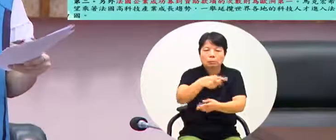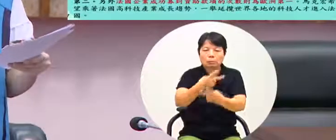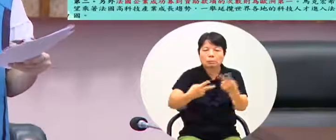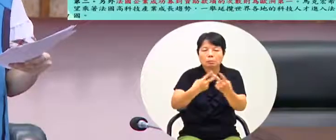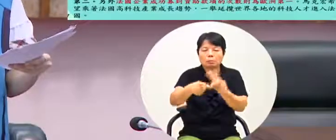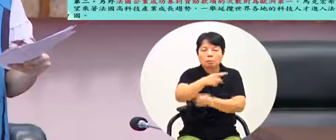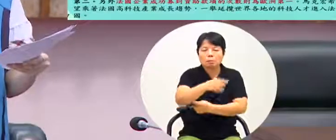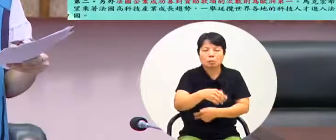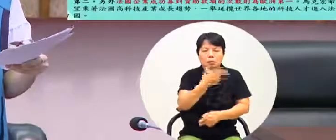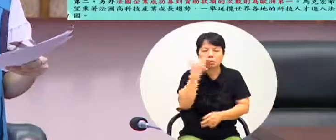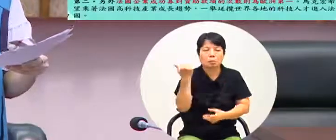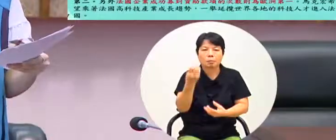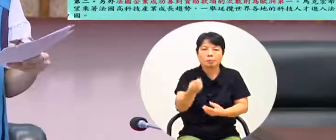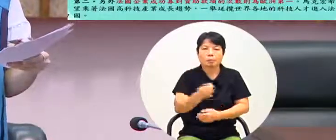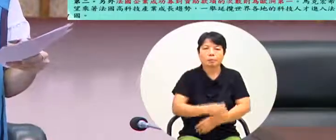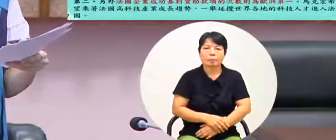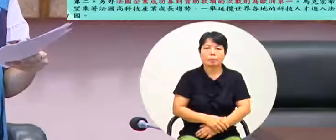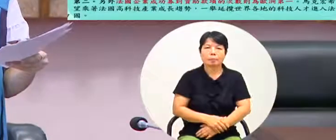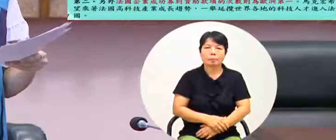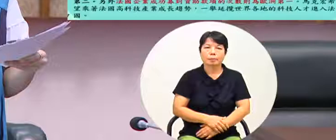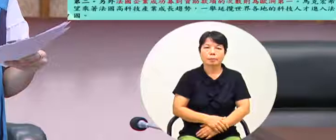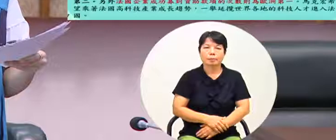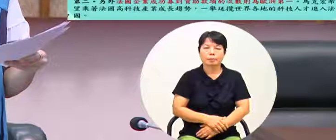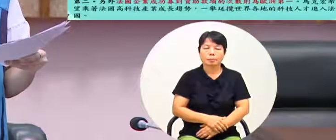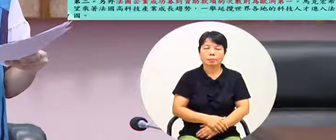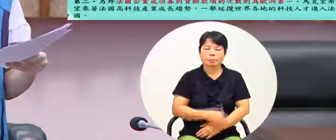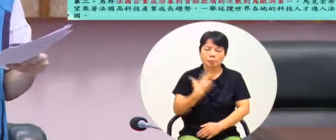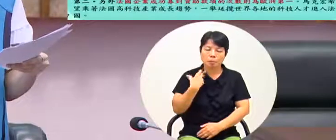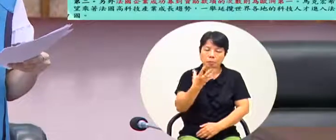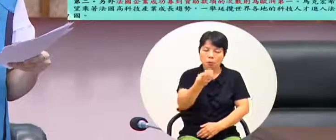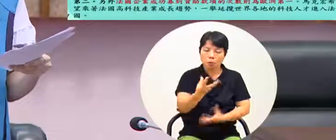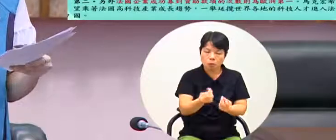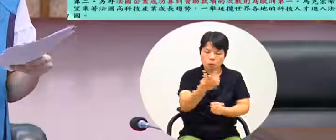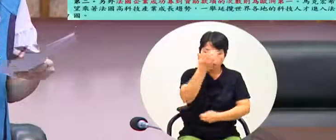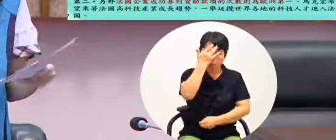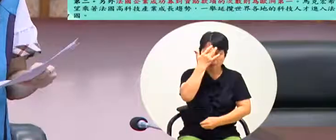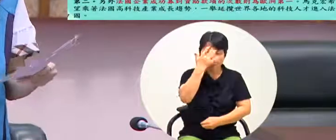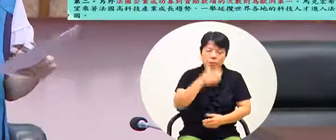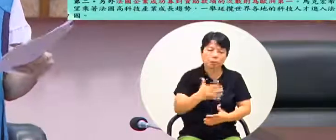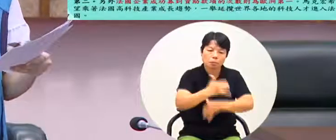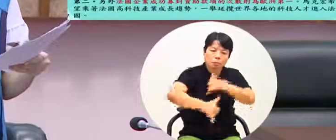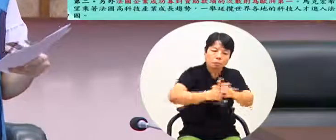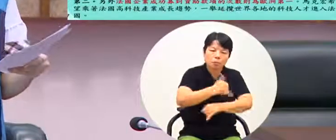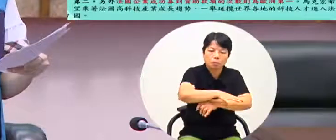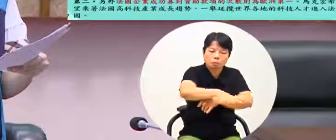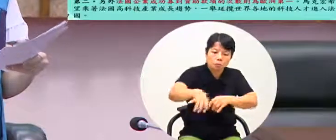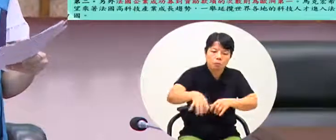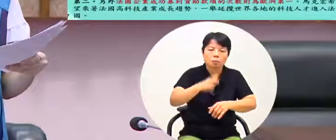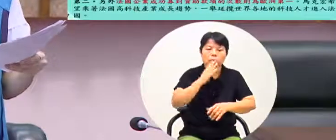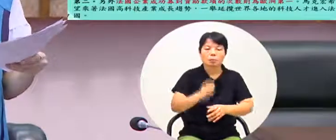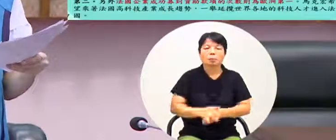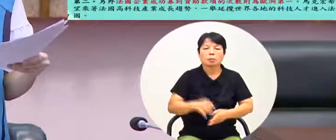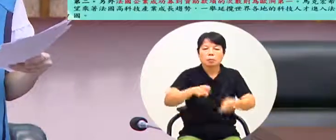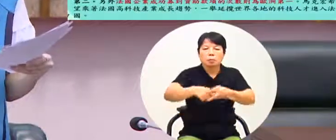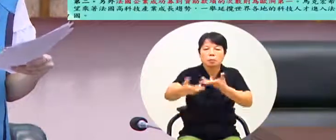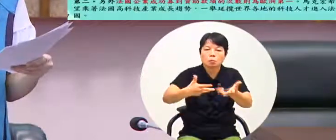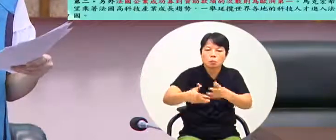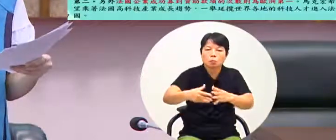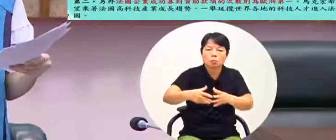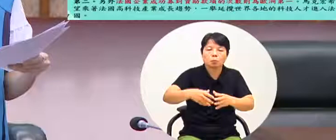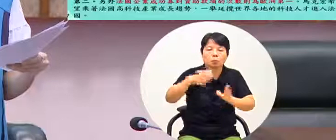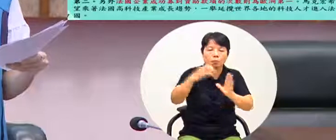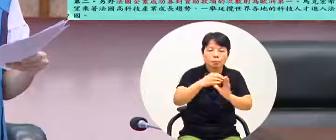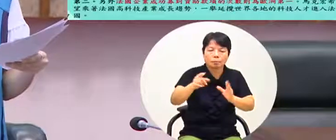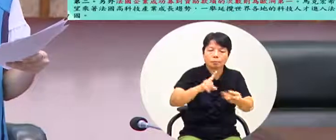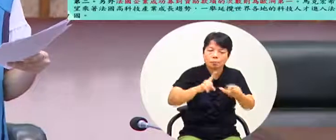个部分呢，那我知道无障碍生活环境是公务局主要的那个业务，所以为了落实这项业务，